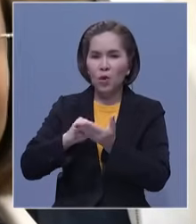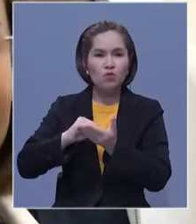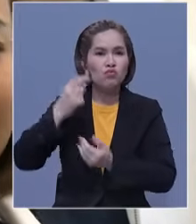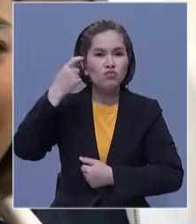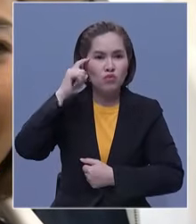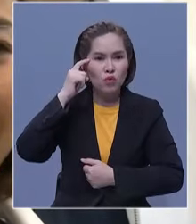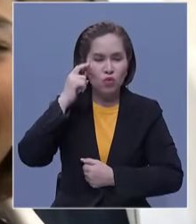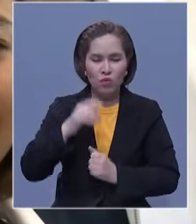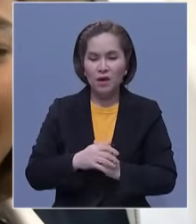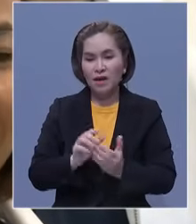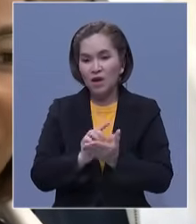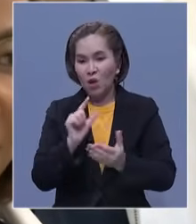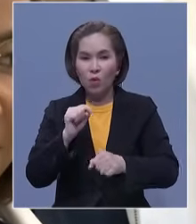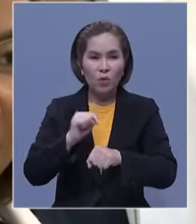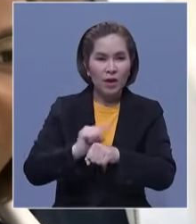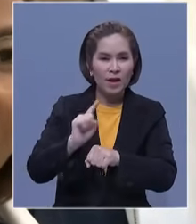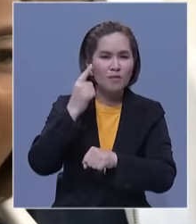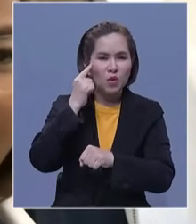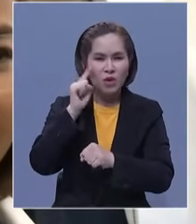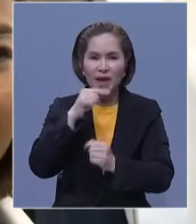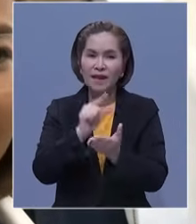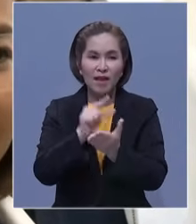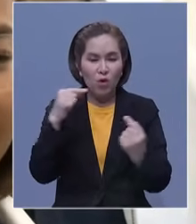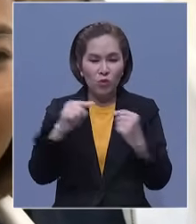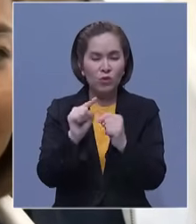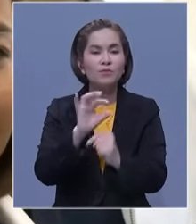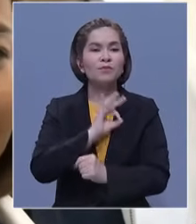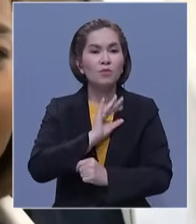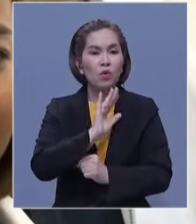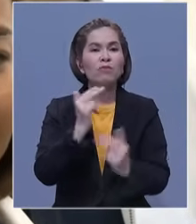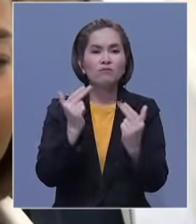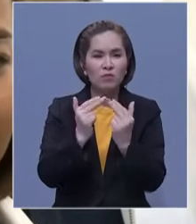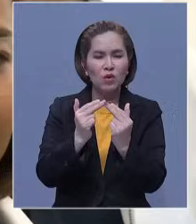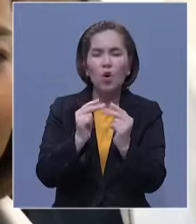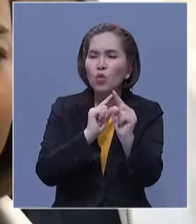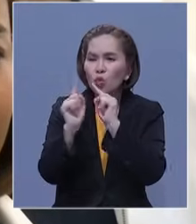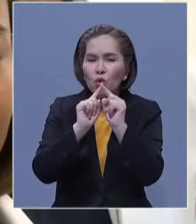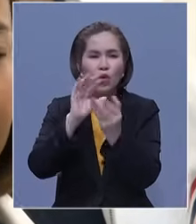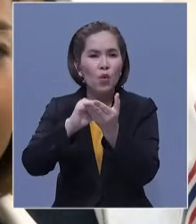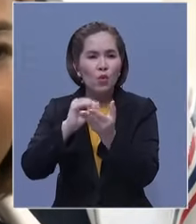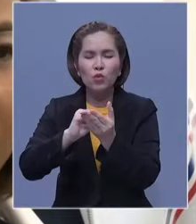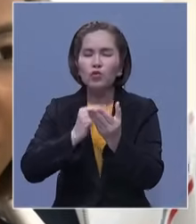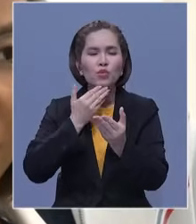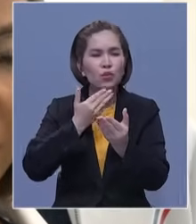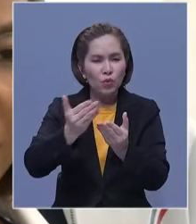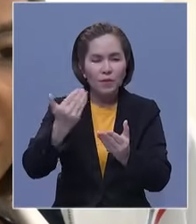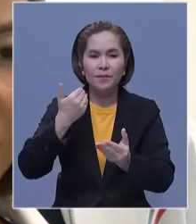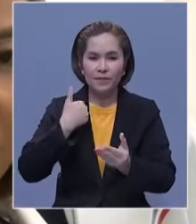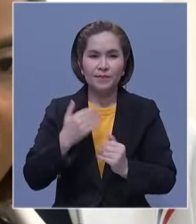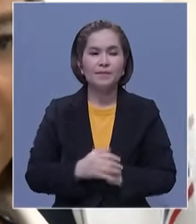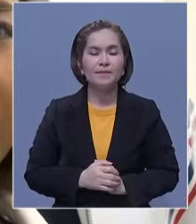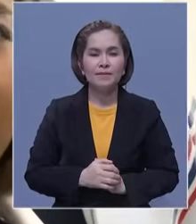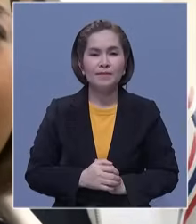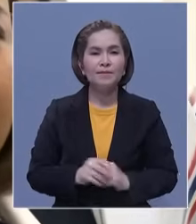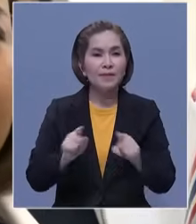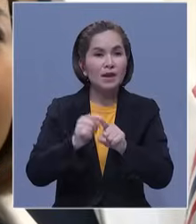กฤษดาจะลาออกช่วงไหนแต่ใครจะลาออกจากสมาชิกพรรคตัวเองก็พูดคุยด้วยตลอดอย่างตอนที่คุณกฤษดาลาออกจ